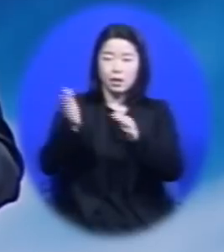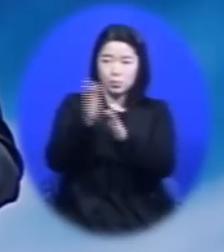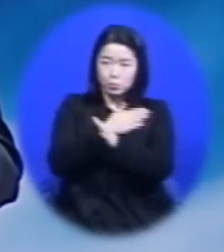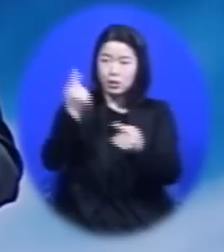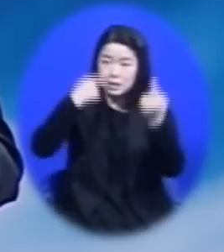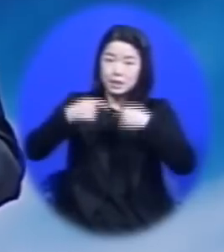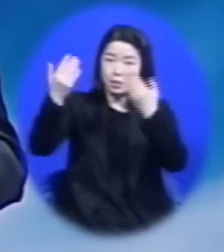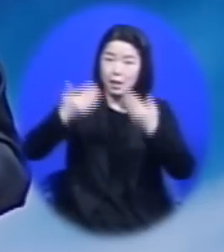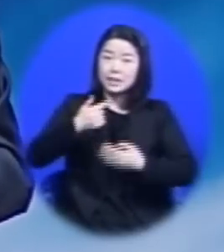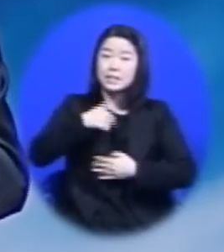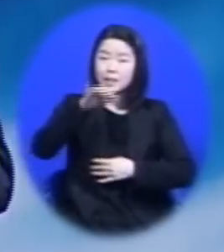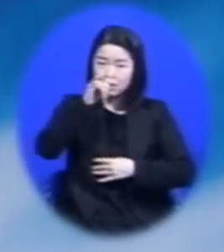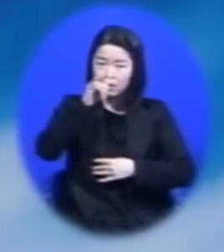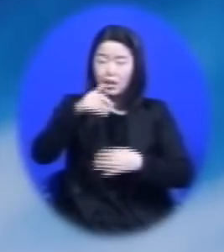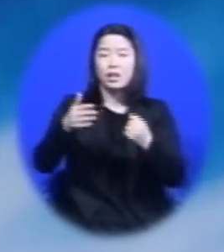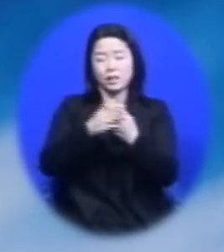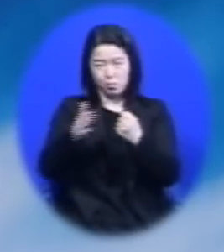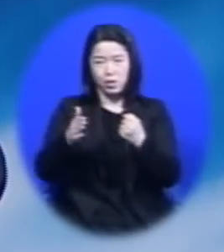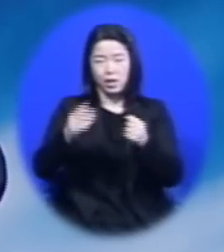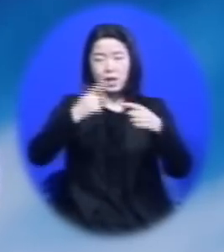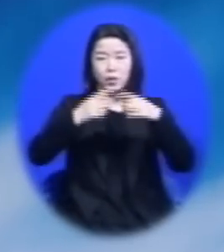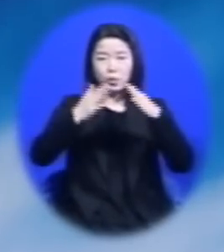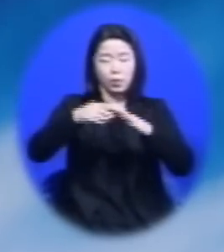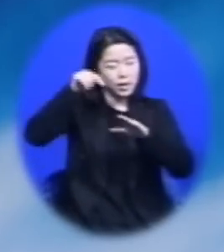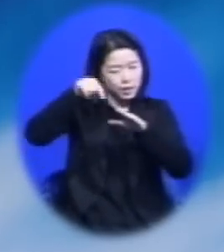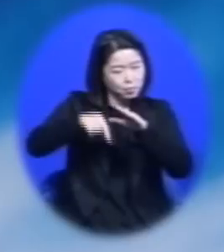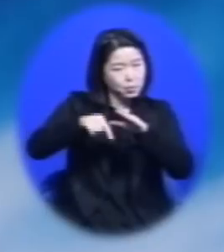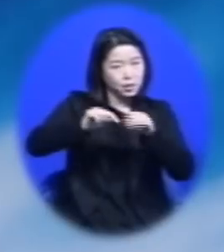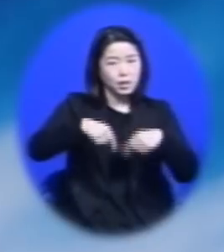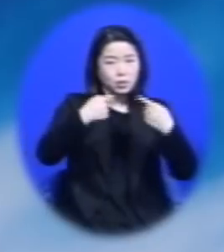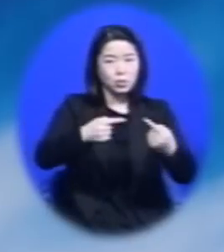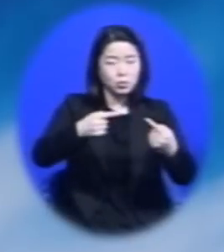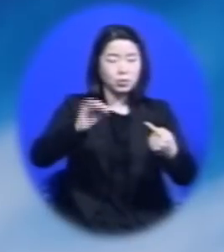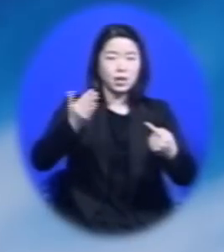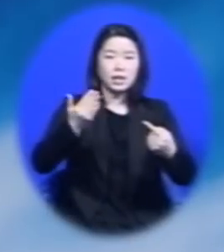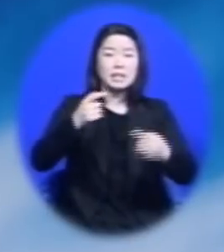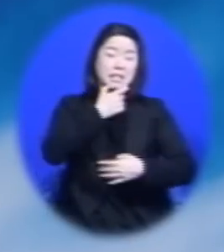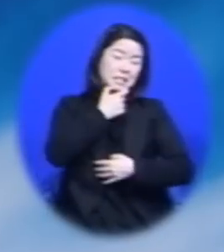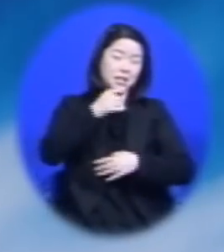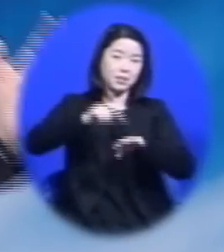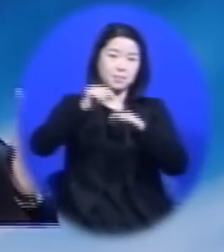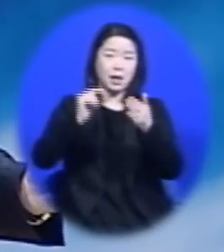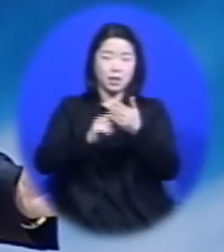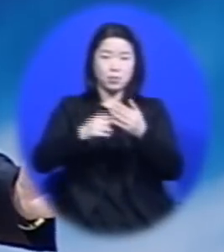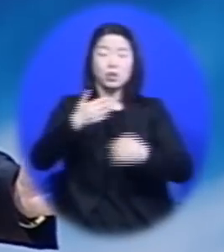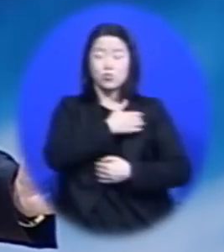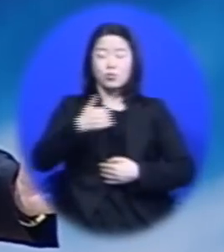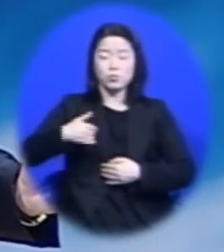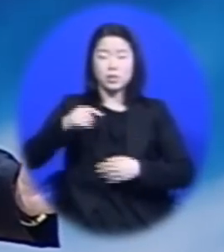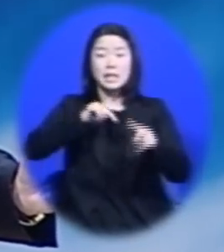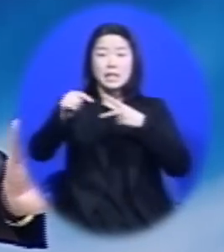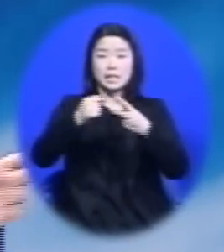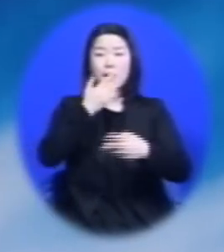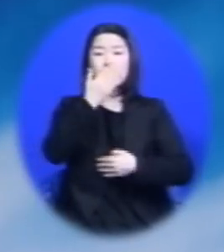일이 있거나 그래서 교회 깊이 소속되기를 싫어하는 그런 마음이 충분히 이해가